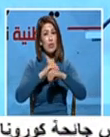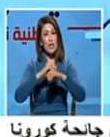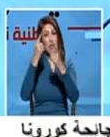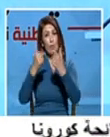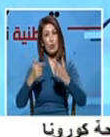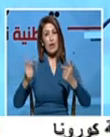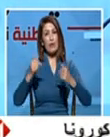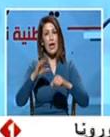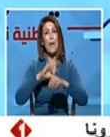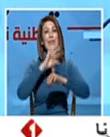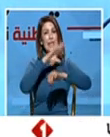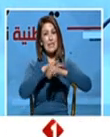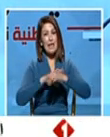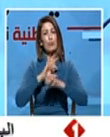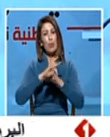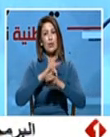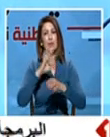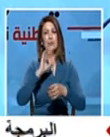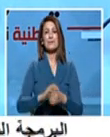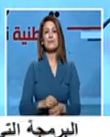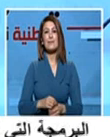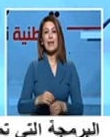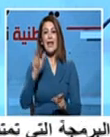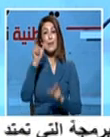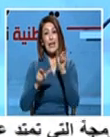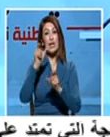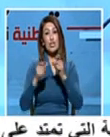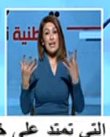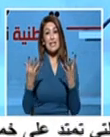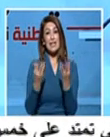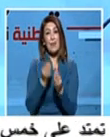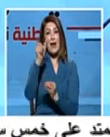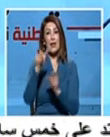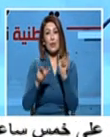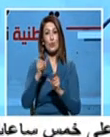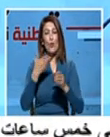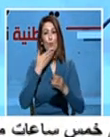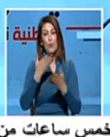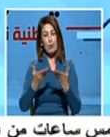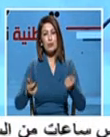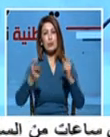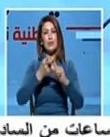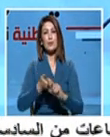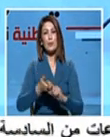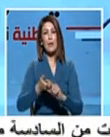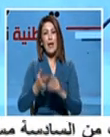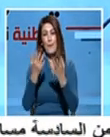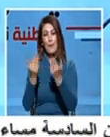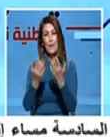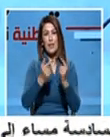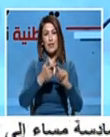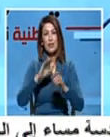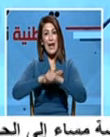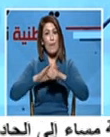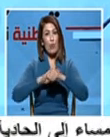هذه السلامة الصحية. نبدأ بتقديم ضيوف الحاضرين معنا اللي باش يرافقوني طيلة هذا الوقت المخصص لهذا